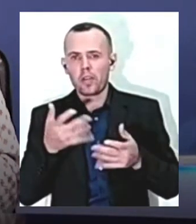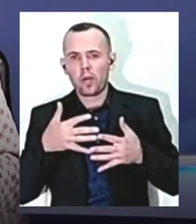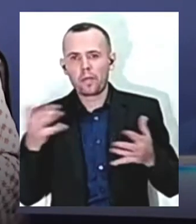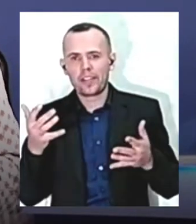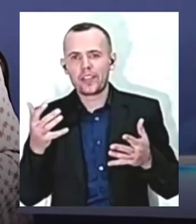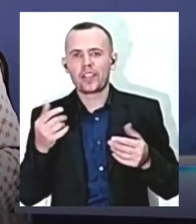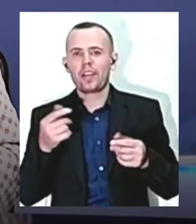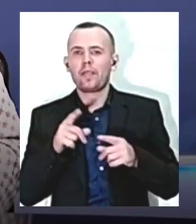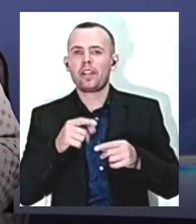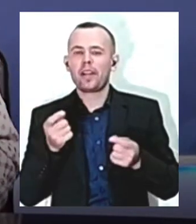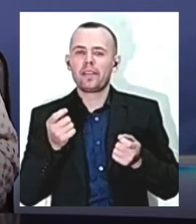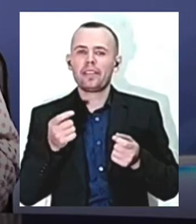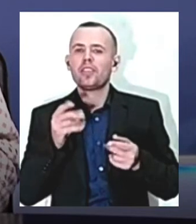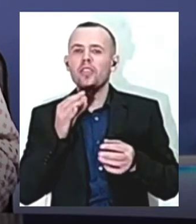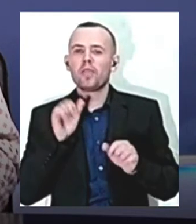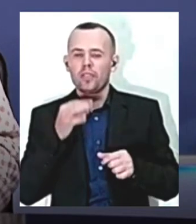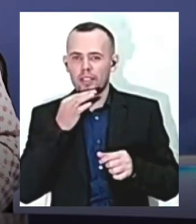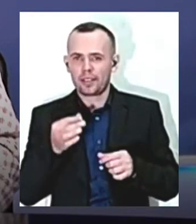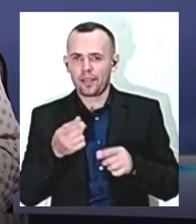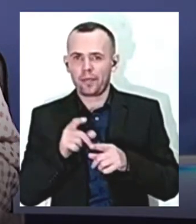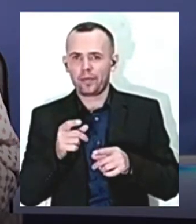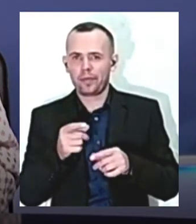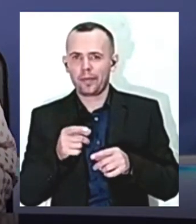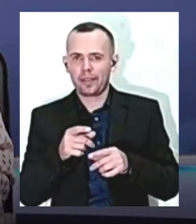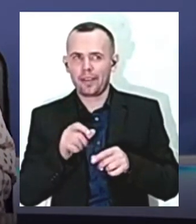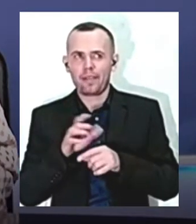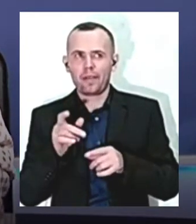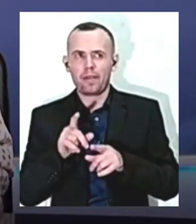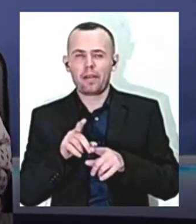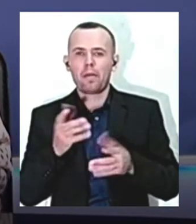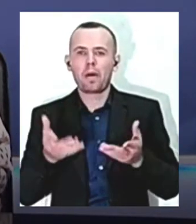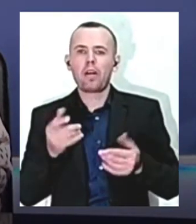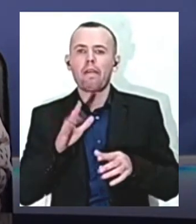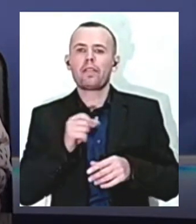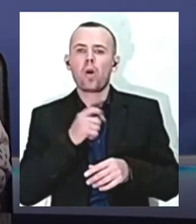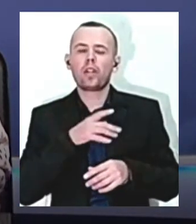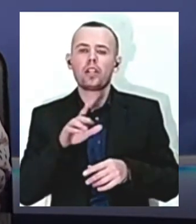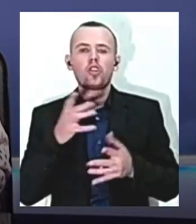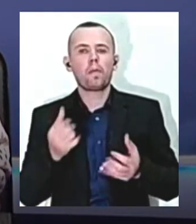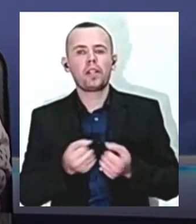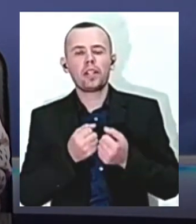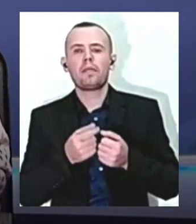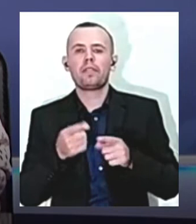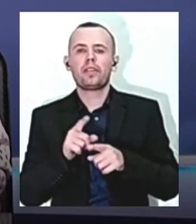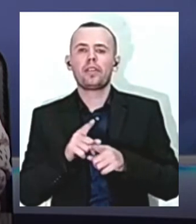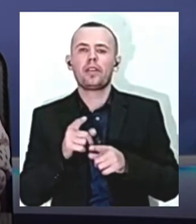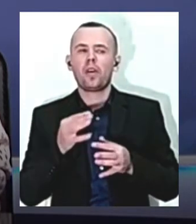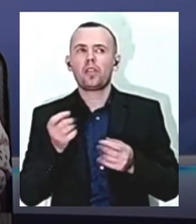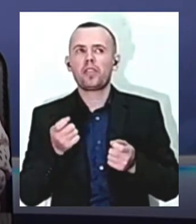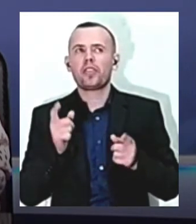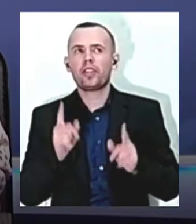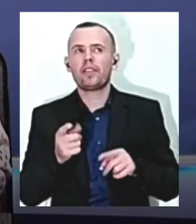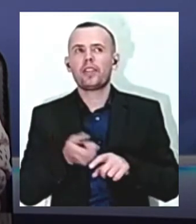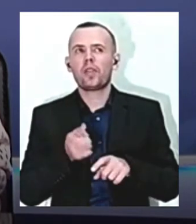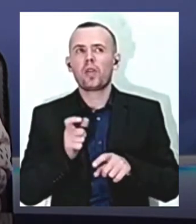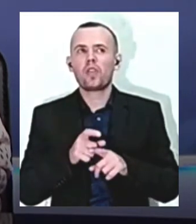таки, коли ви працюєте в Києві, просто колапс стосовно Одеси, чи підтримується? Тут, знову ж таки, дійсно, дуже дискусійне питання. От